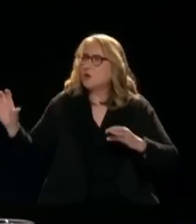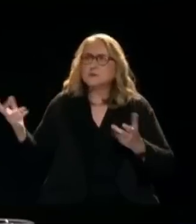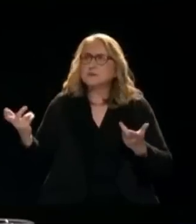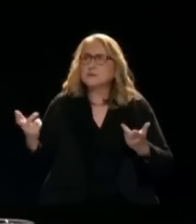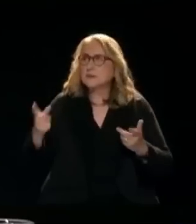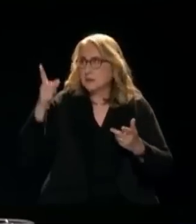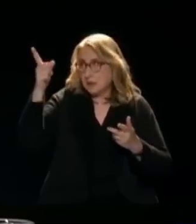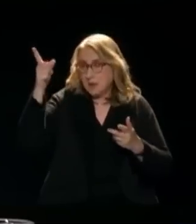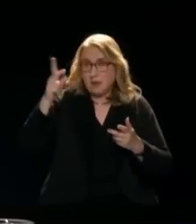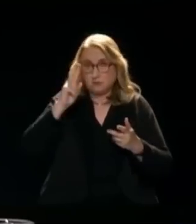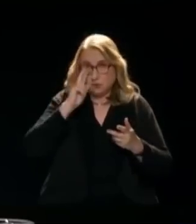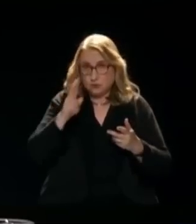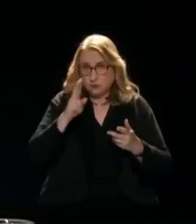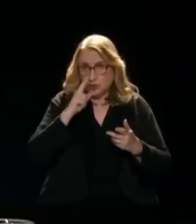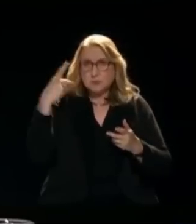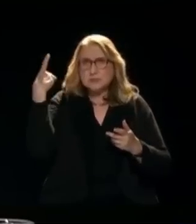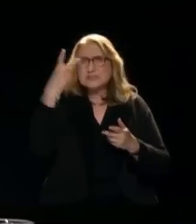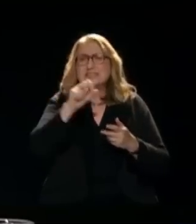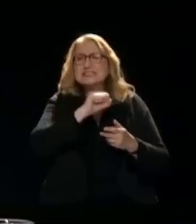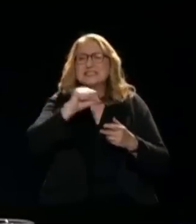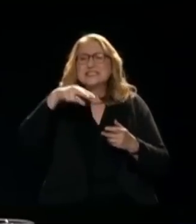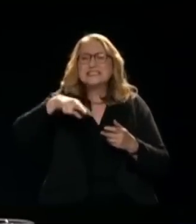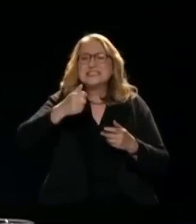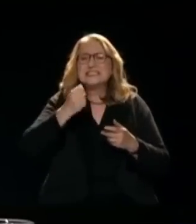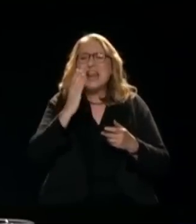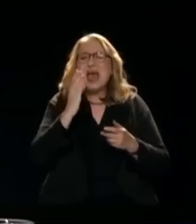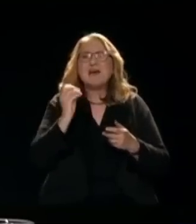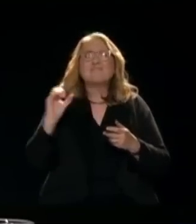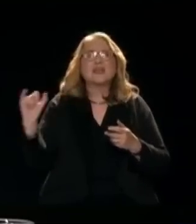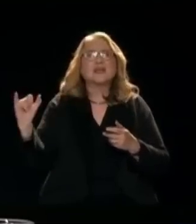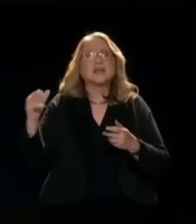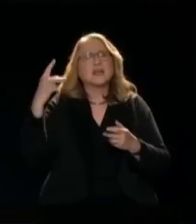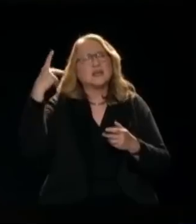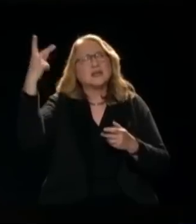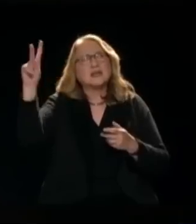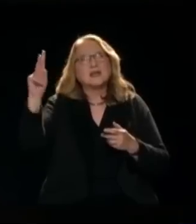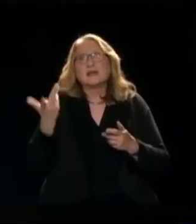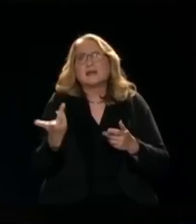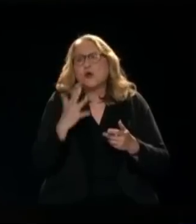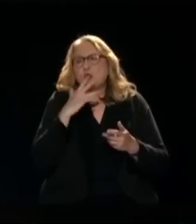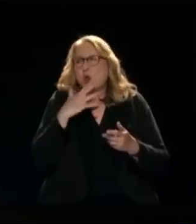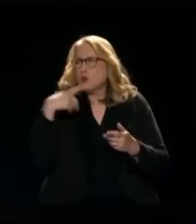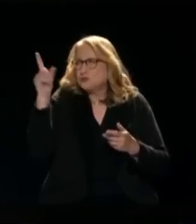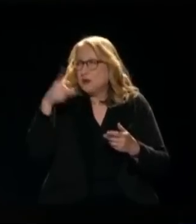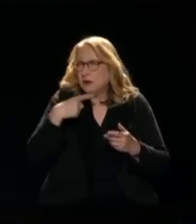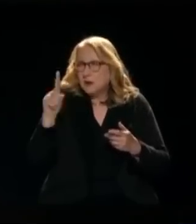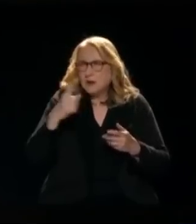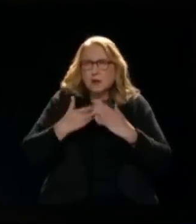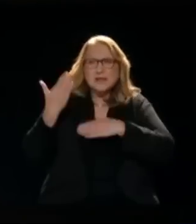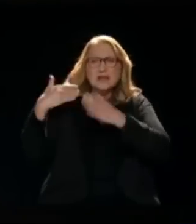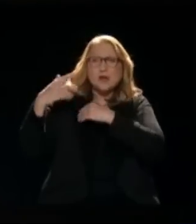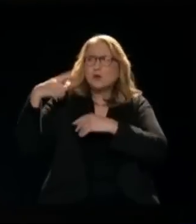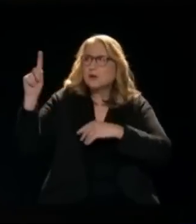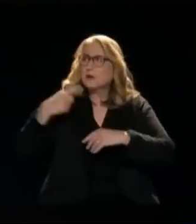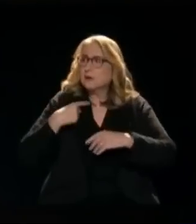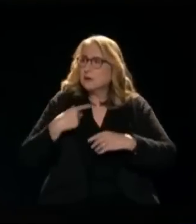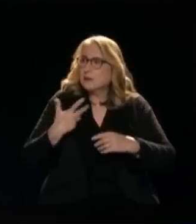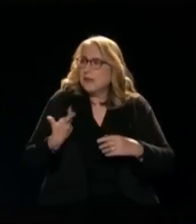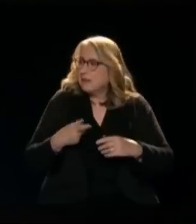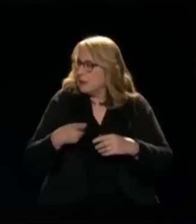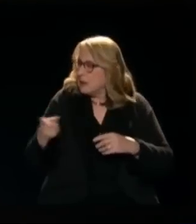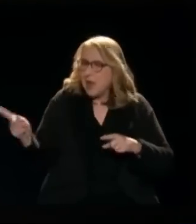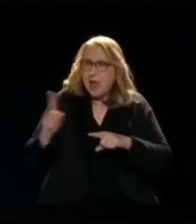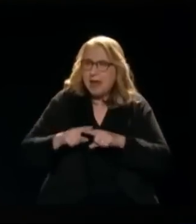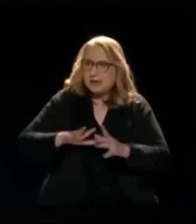Έτσι, είναι σλαβόφωνος. Δεν έχει το δικαίωμα να είναι Έλληνας. Είπατε ότι το κόμμα δεν χωρίζεται στα αριστερά, στο κέντρο,